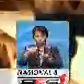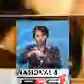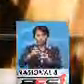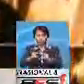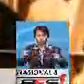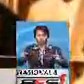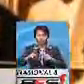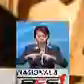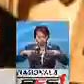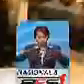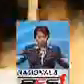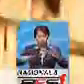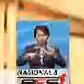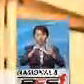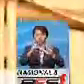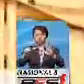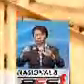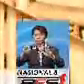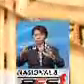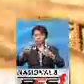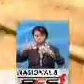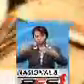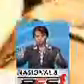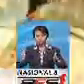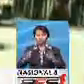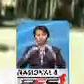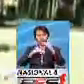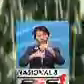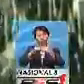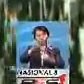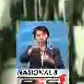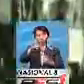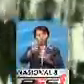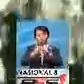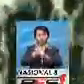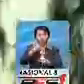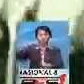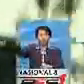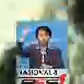kawasan seluas 500,000 hektar dalam tempoh 25 tahun lalu.